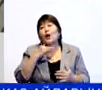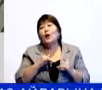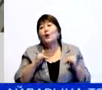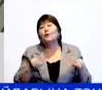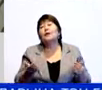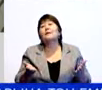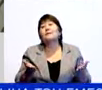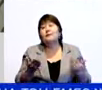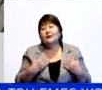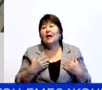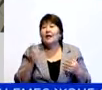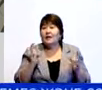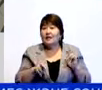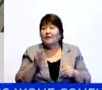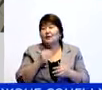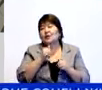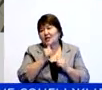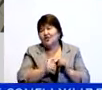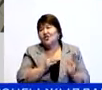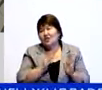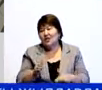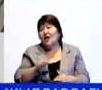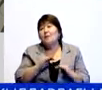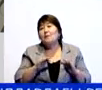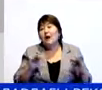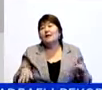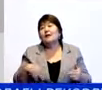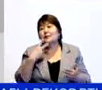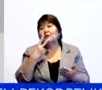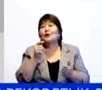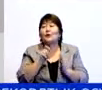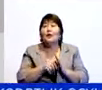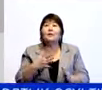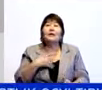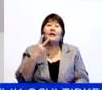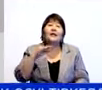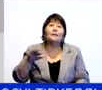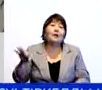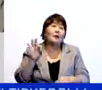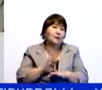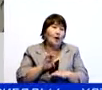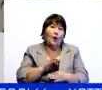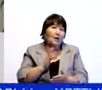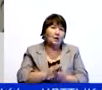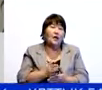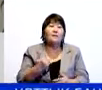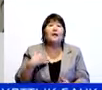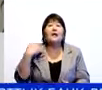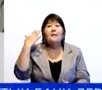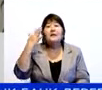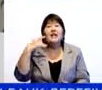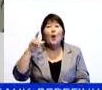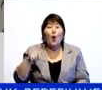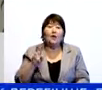бізге келіп тұрса екен жиі балдарымызды көрсетіп. Мен екі балам науқас тұғын, мен психологқа